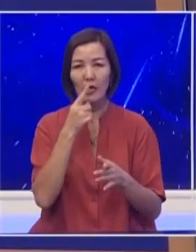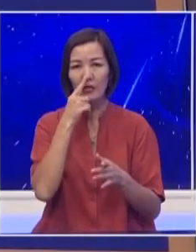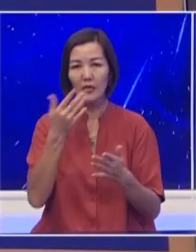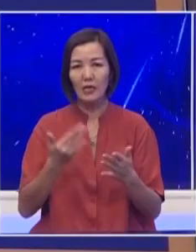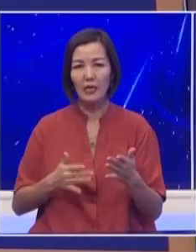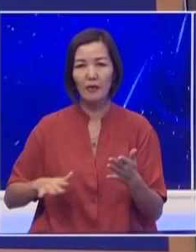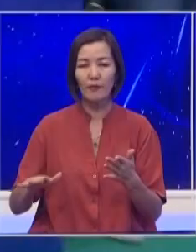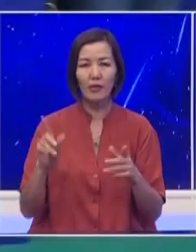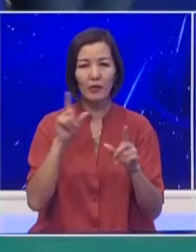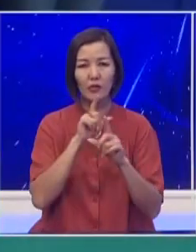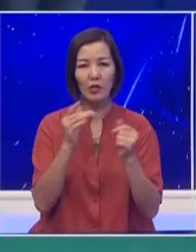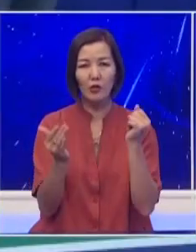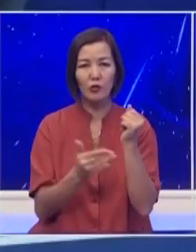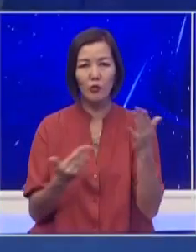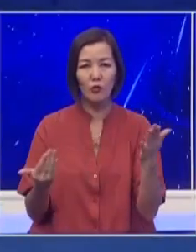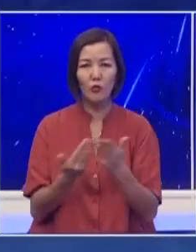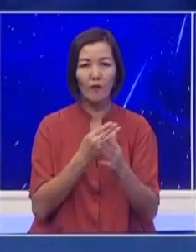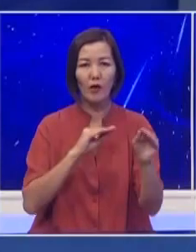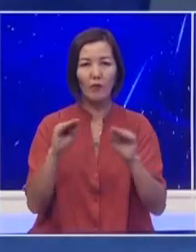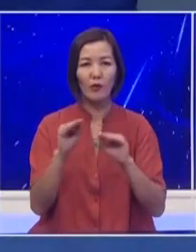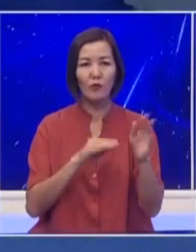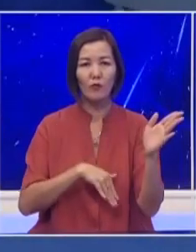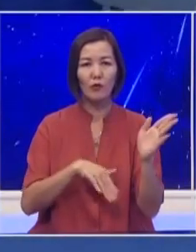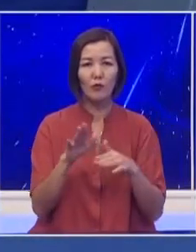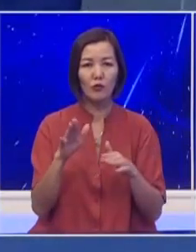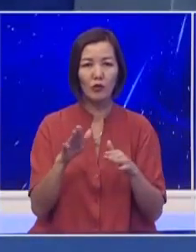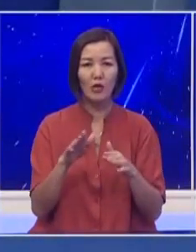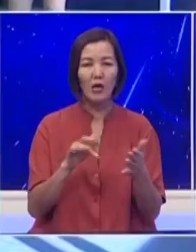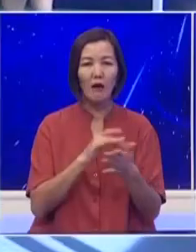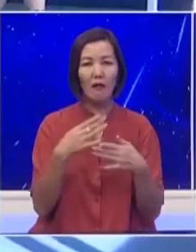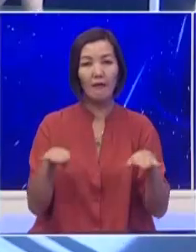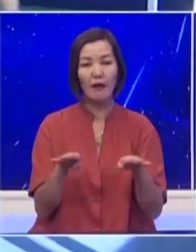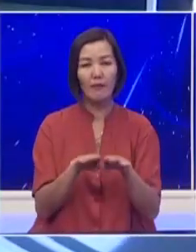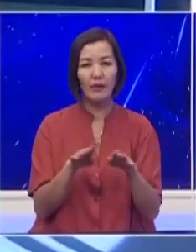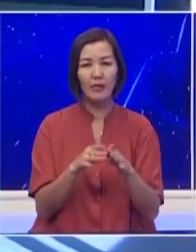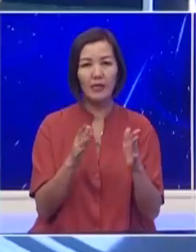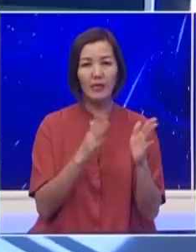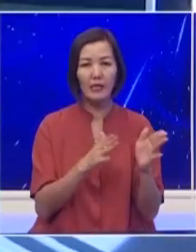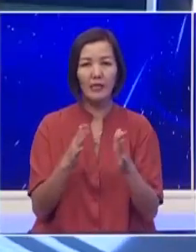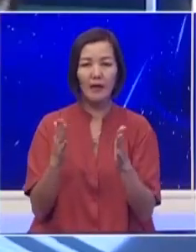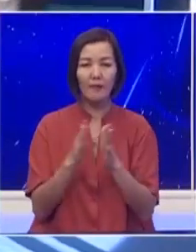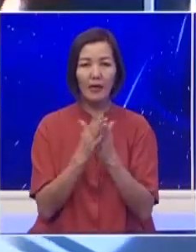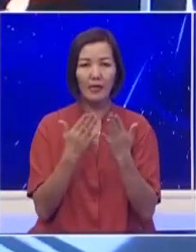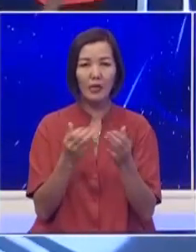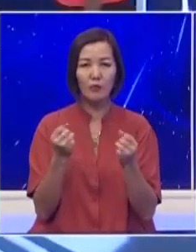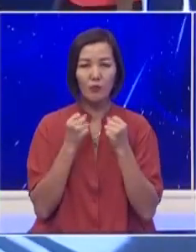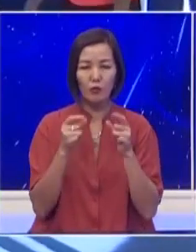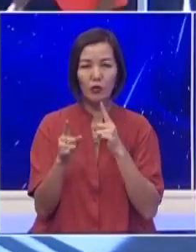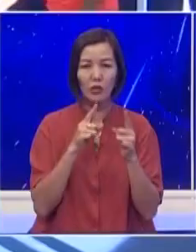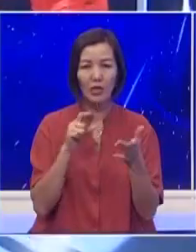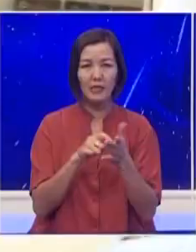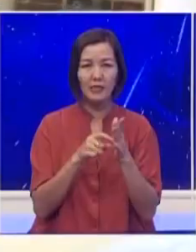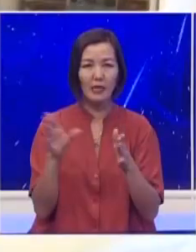дегенмен білім шаңырағы соңғы үлгіде жабдықталыпты. Қаладағыдан бір кемі жоқ. Кітапхана, асхана, спорт және жиналыс залы дейсіз бе,